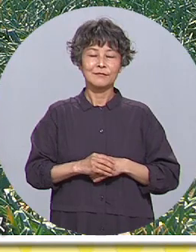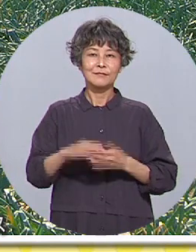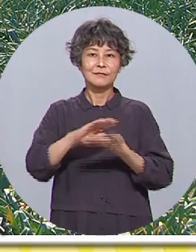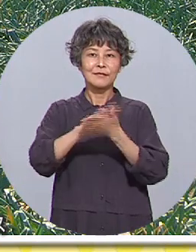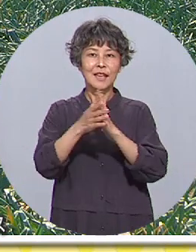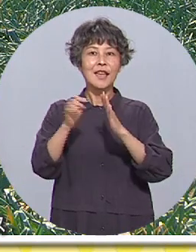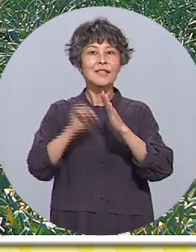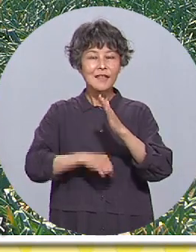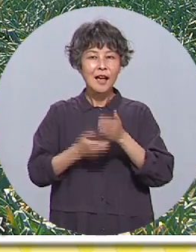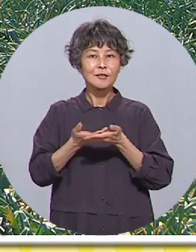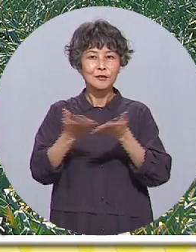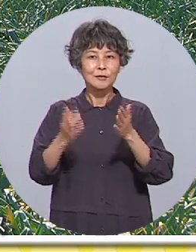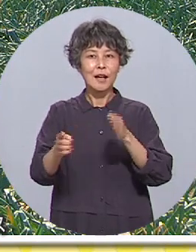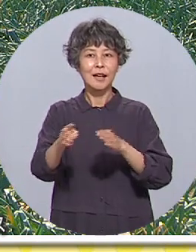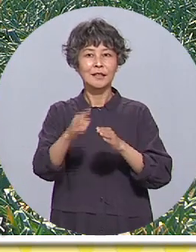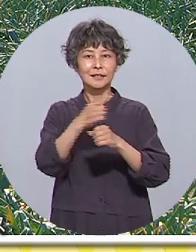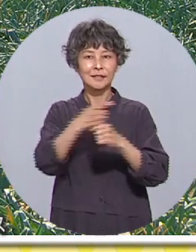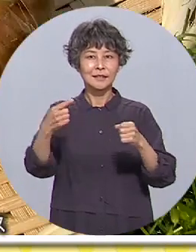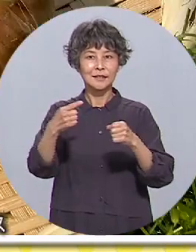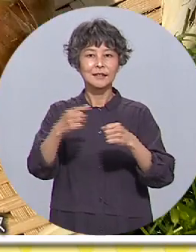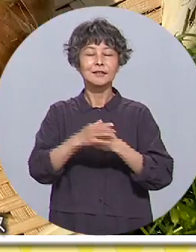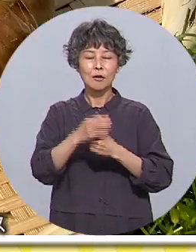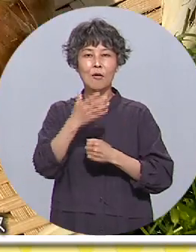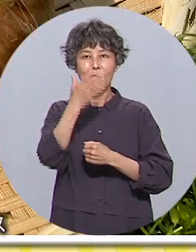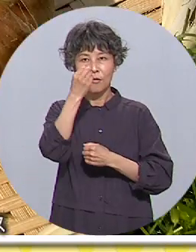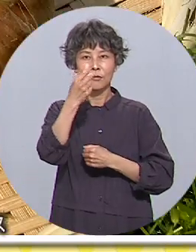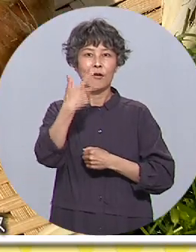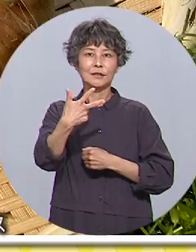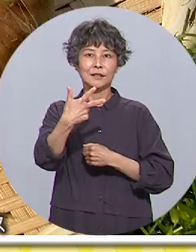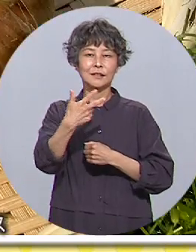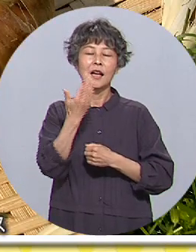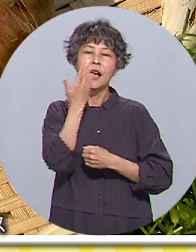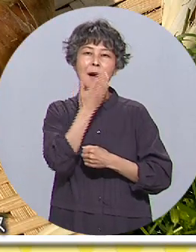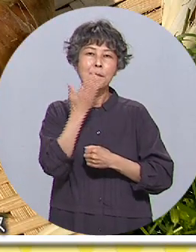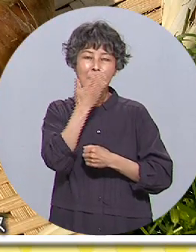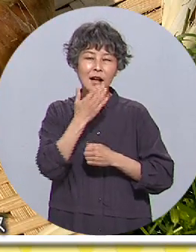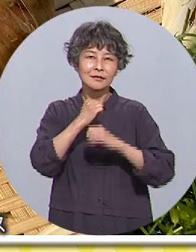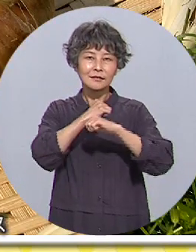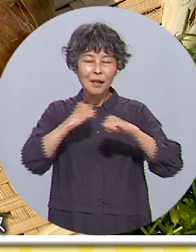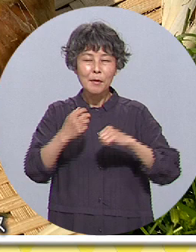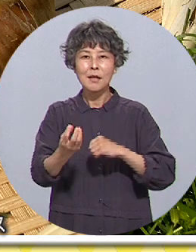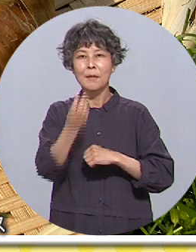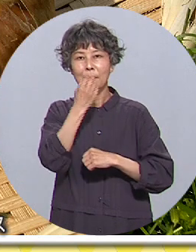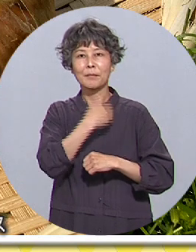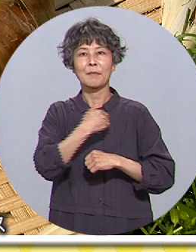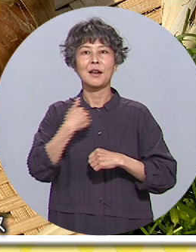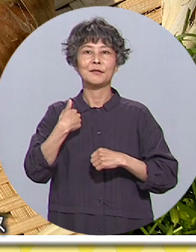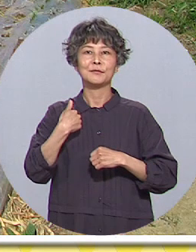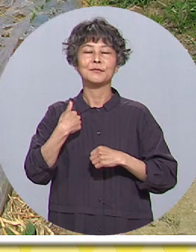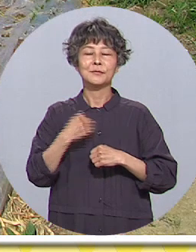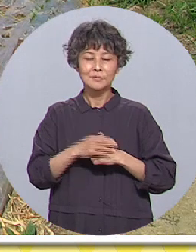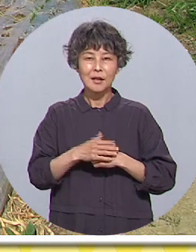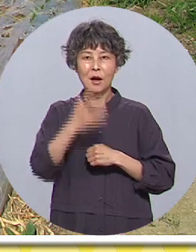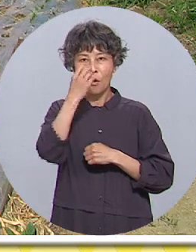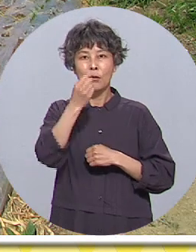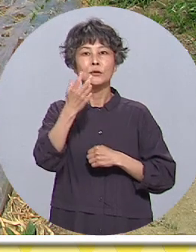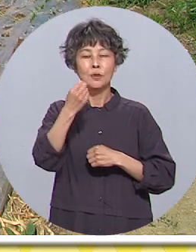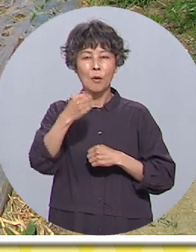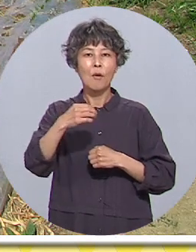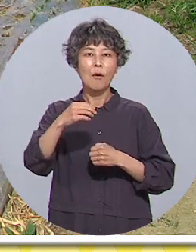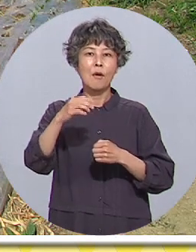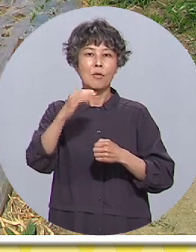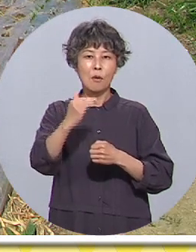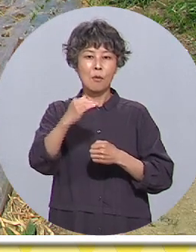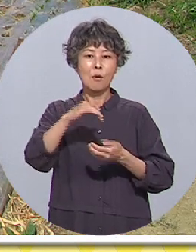県内出荷量第1位を誇る本庄市、甘みが強く生でも美味しい新玉ねぎは本庄こだま地域の特